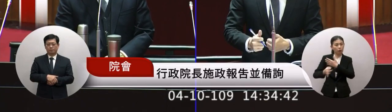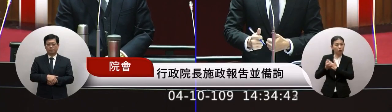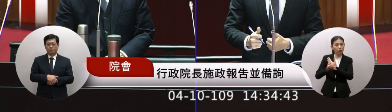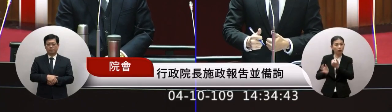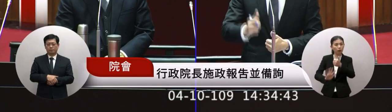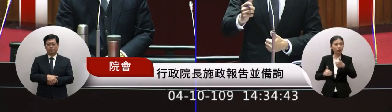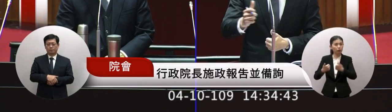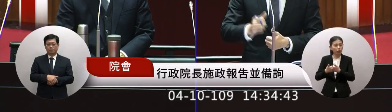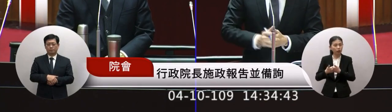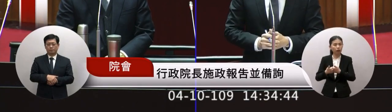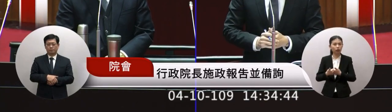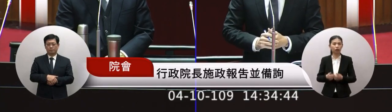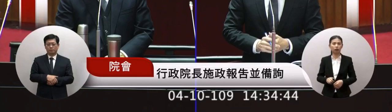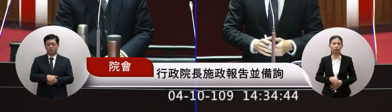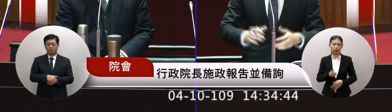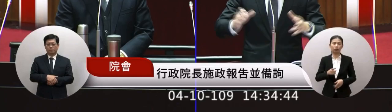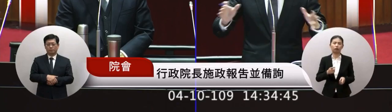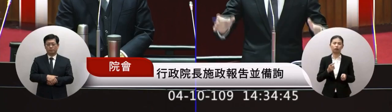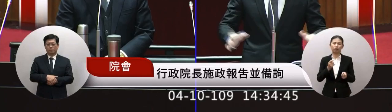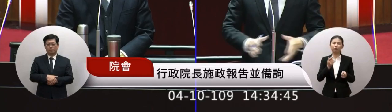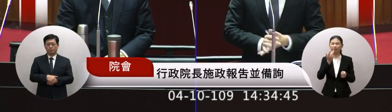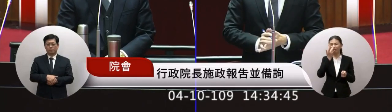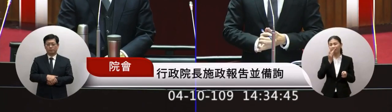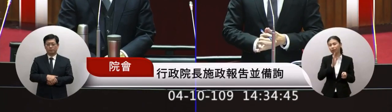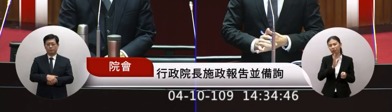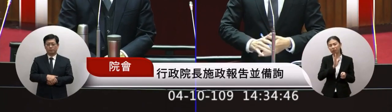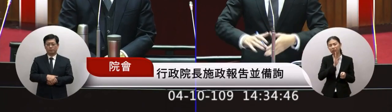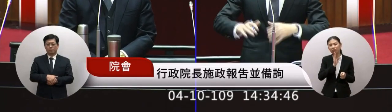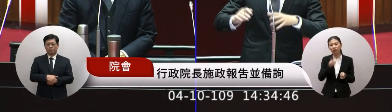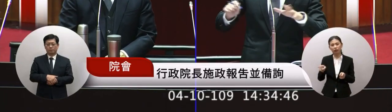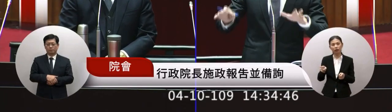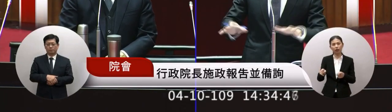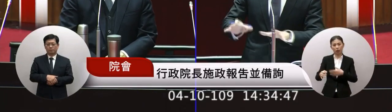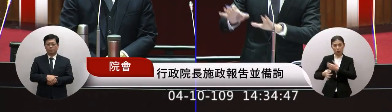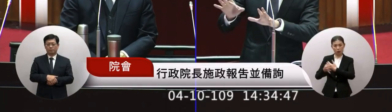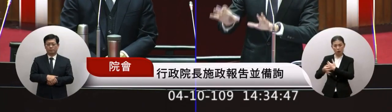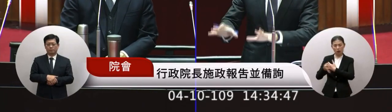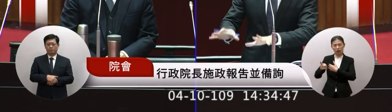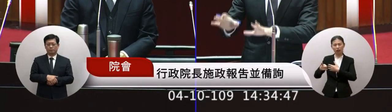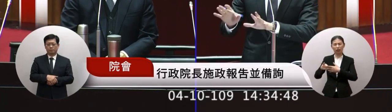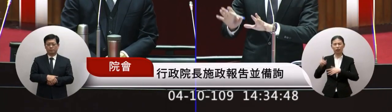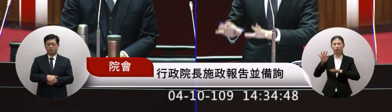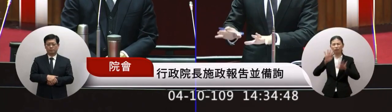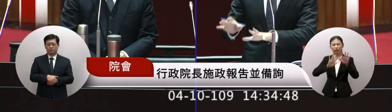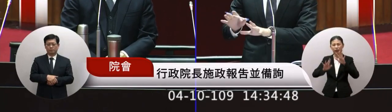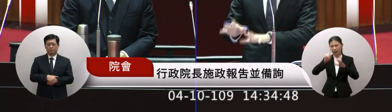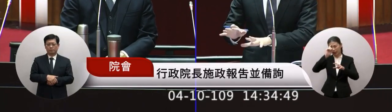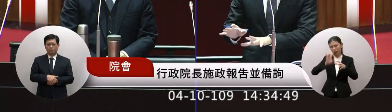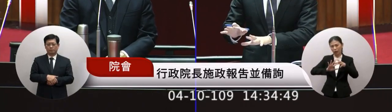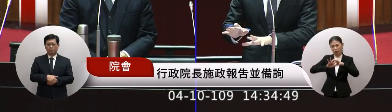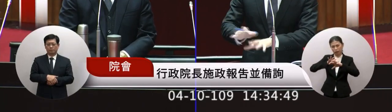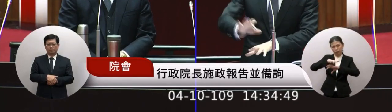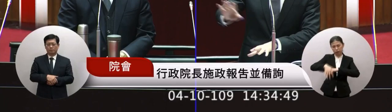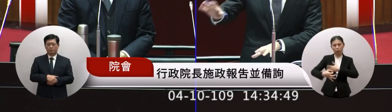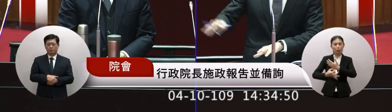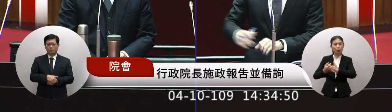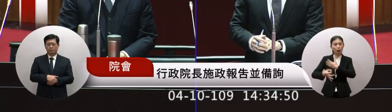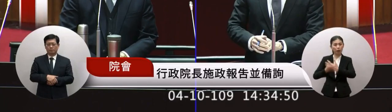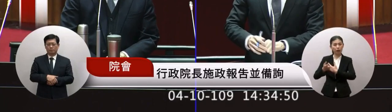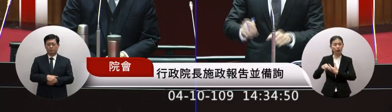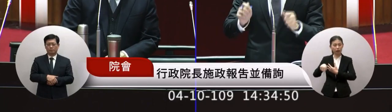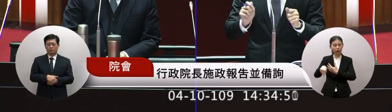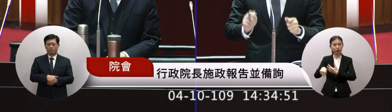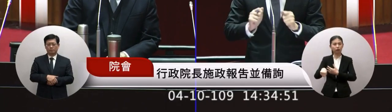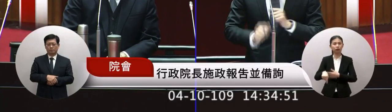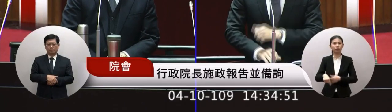委会吼，可能院长无了解吼。侨委会以这个用含糊的这個全世界华人为目标，这都准拄煞